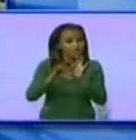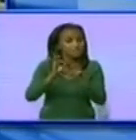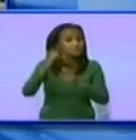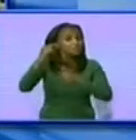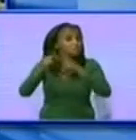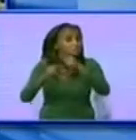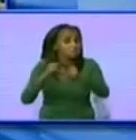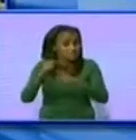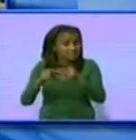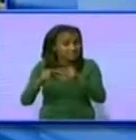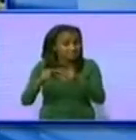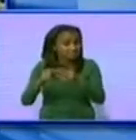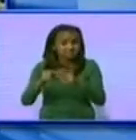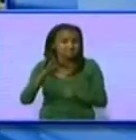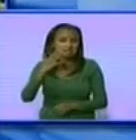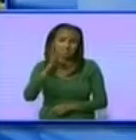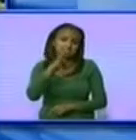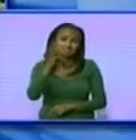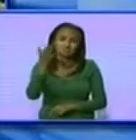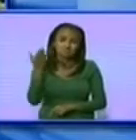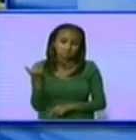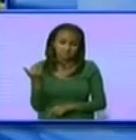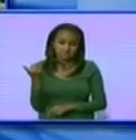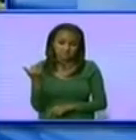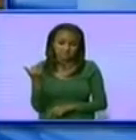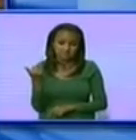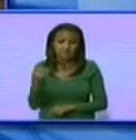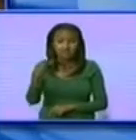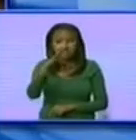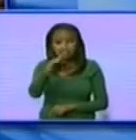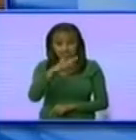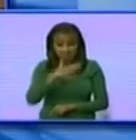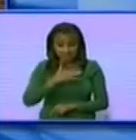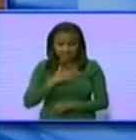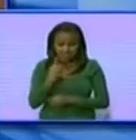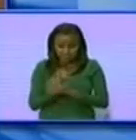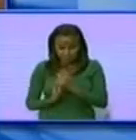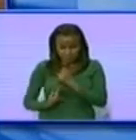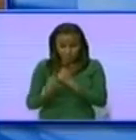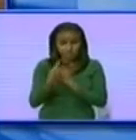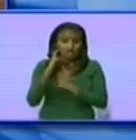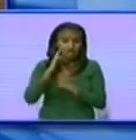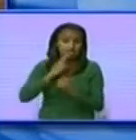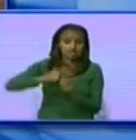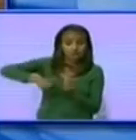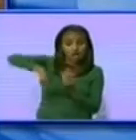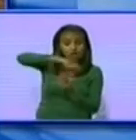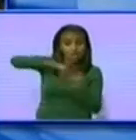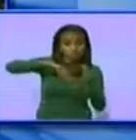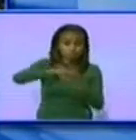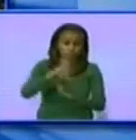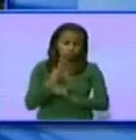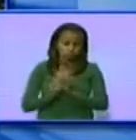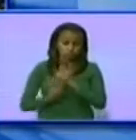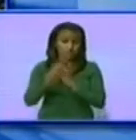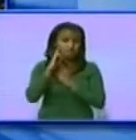ለማስተርጎም እንትን ይዛኝ የምትመጣ አይመስላቸውም ሰዎች ማለት ነው። እናቴ ብቸኛዋ መስፈቻና ስለሆነች እዛ አካባቢ